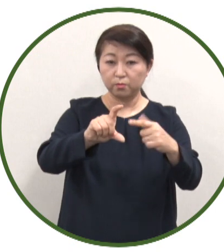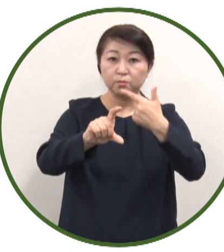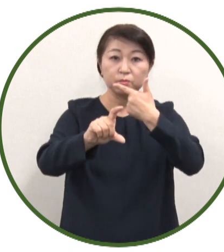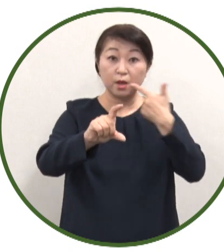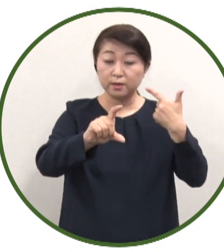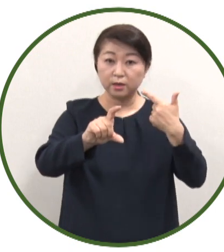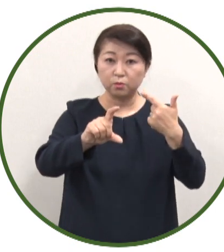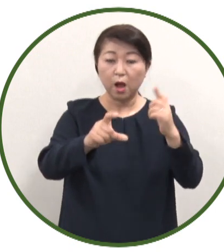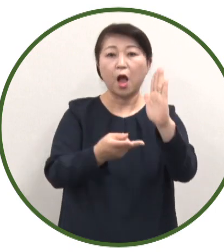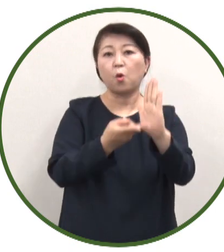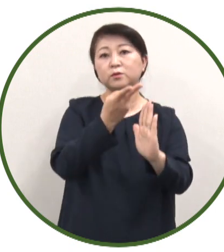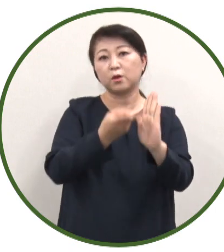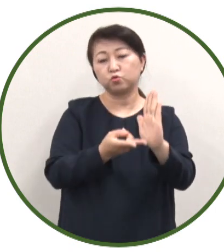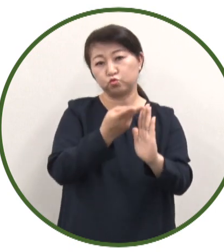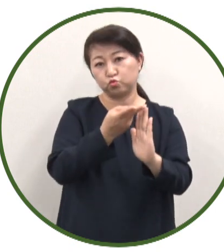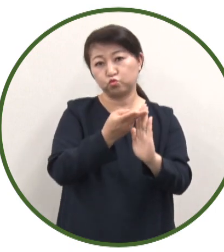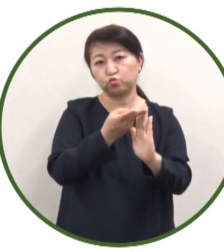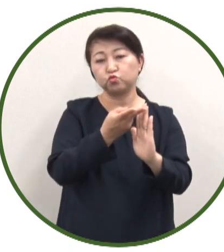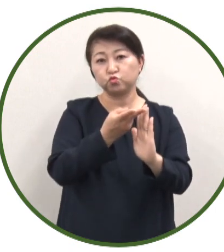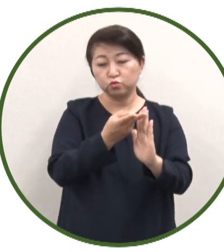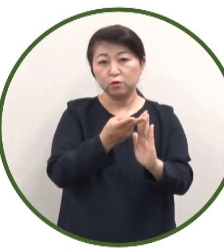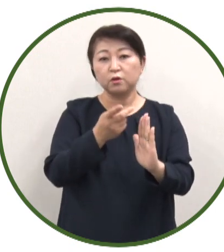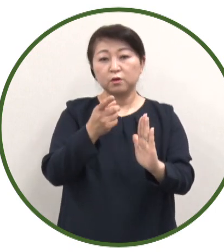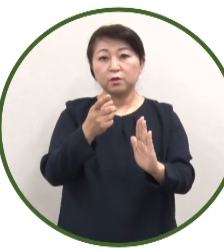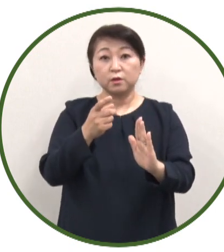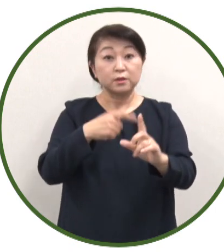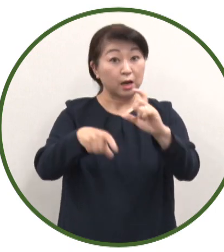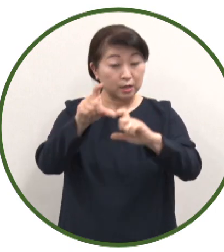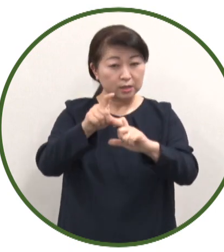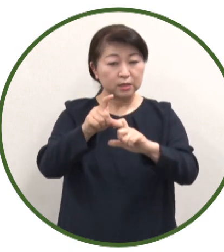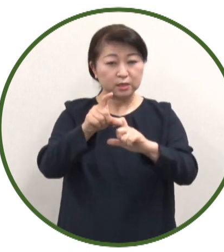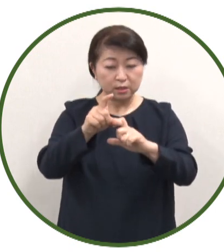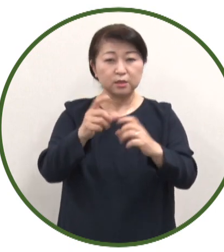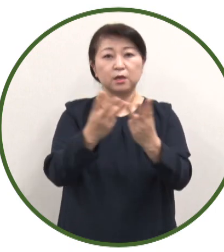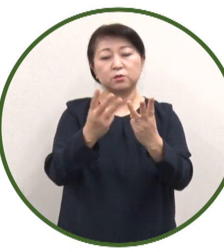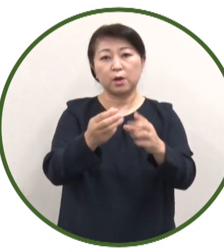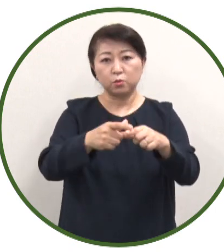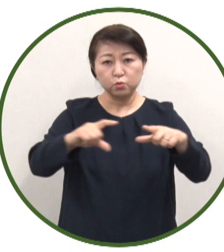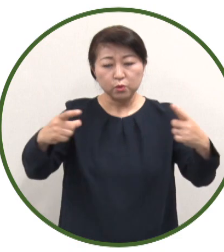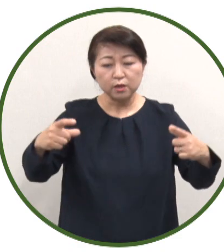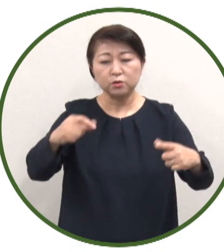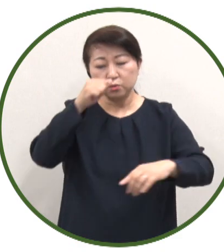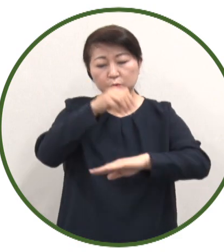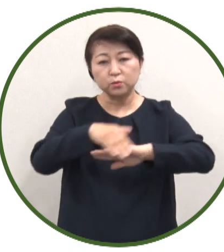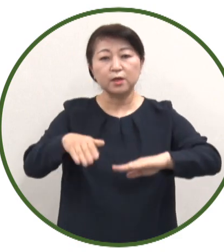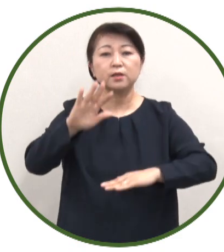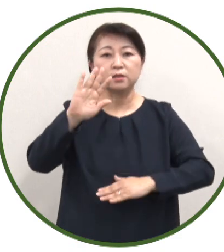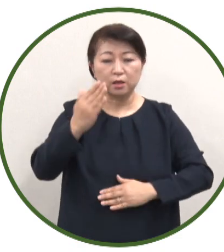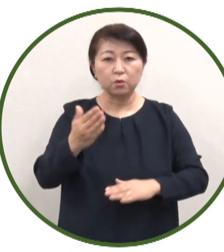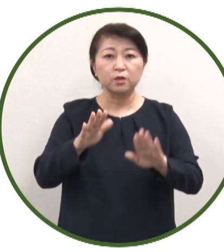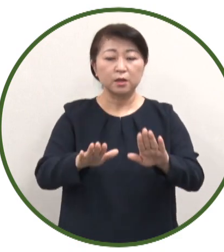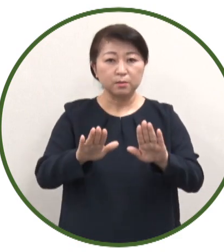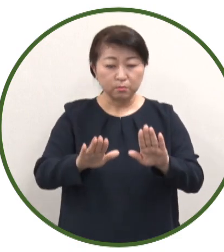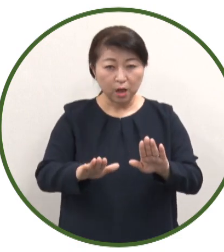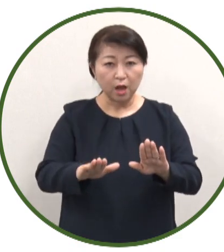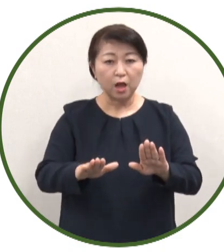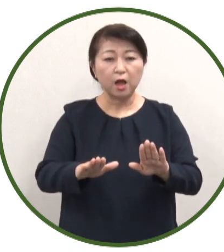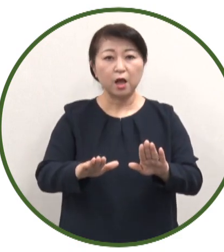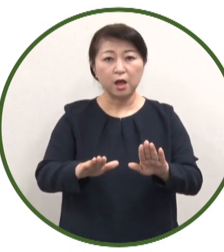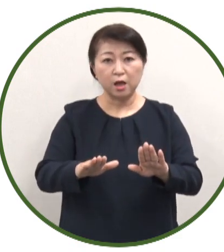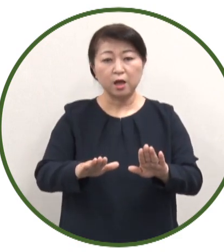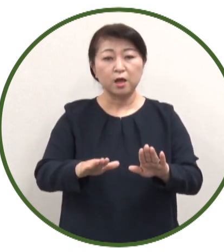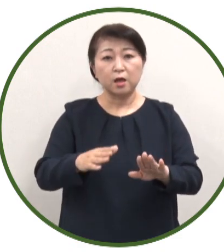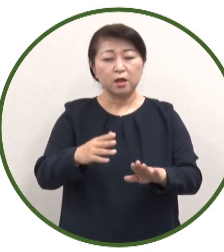。順次このように追加をして、またさらに追加をする予定になっておりますけれども、現状6割を超えるというところ